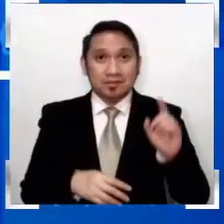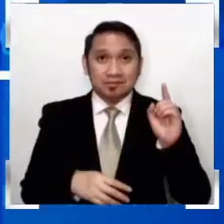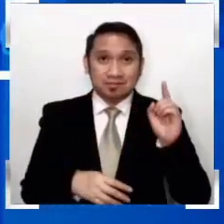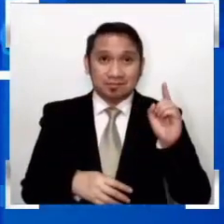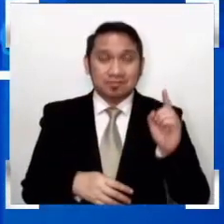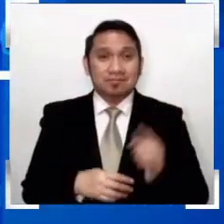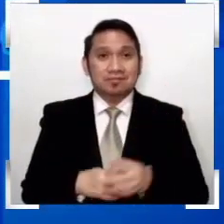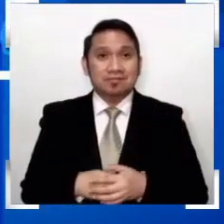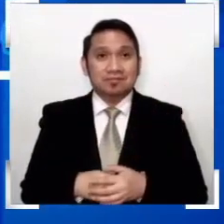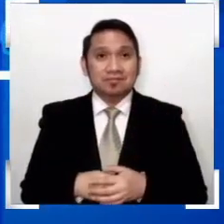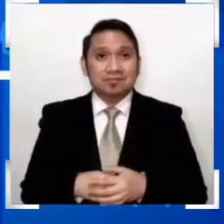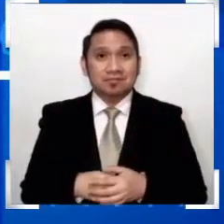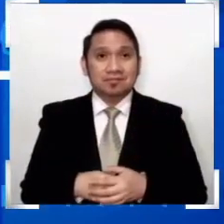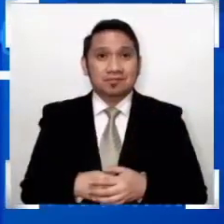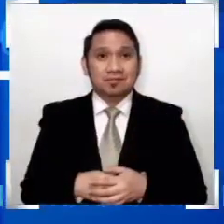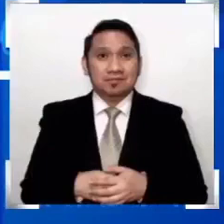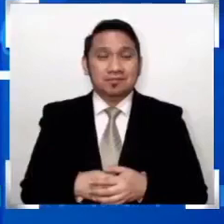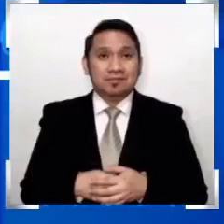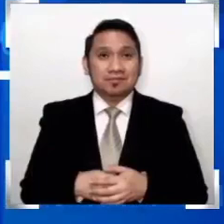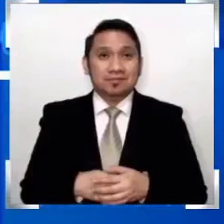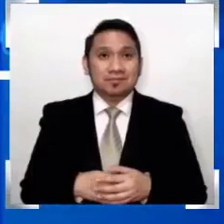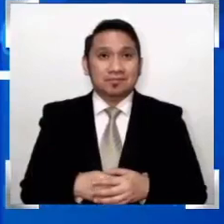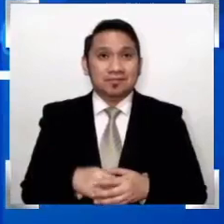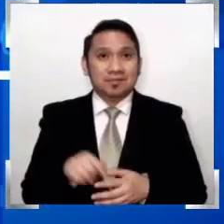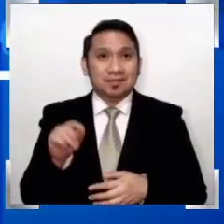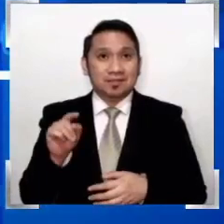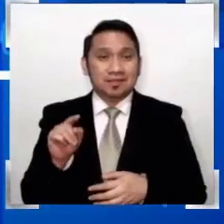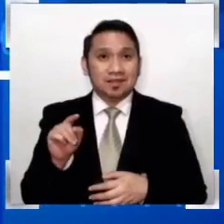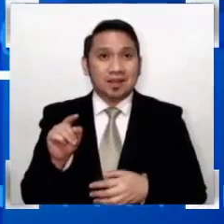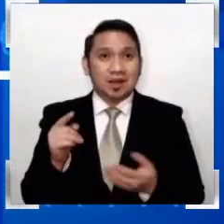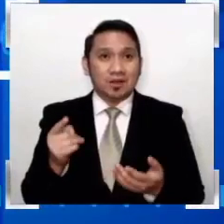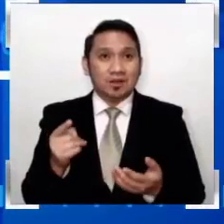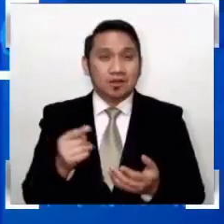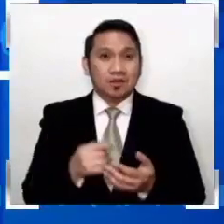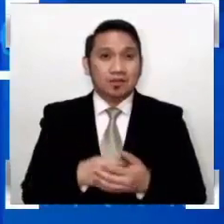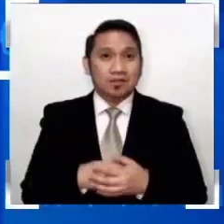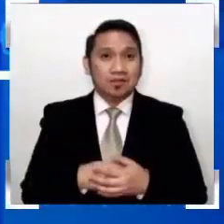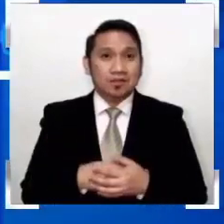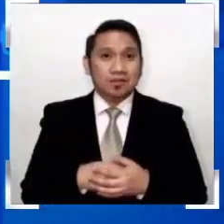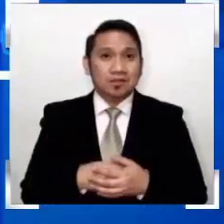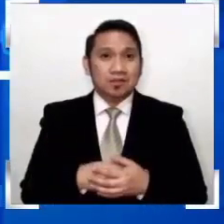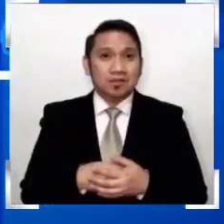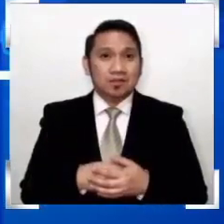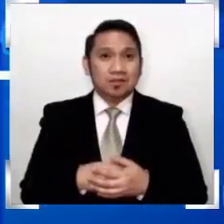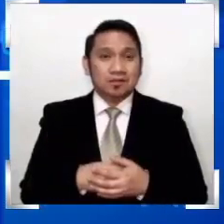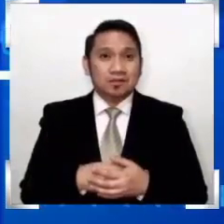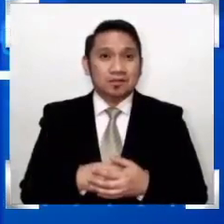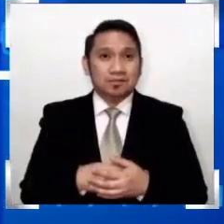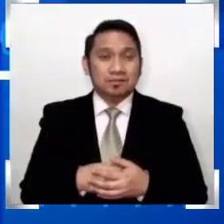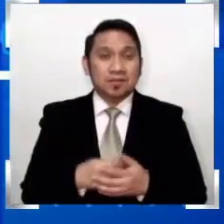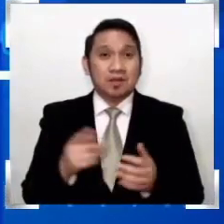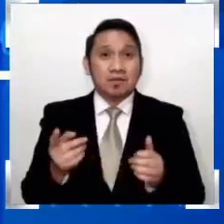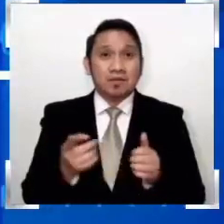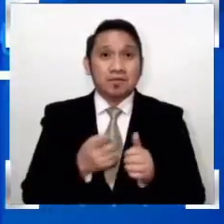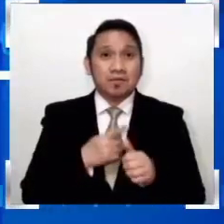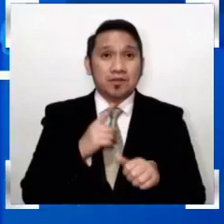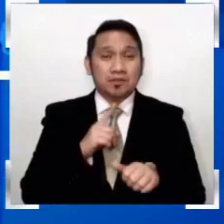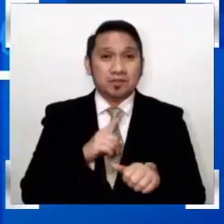sa hit Kapuso Afternoon Prime Series na Abot Kamay na Pangarap. Kasi first time namin